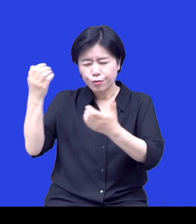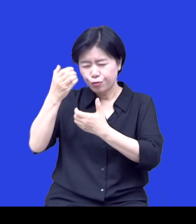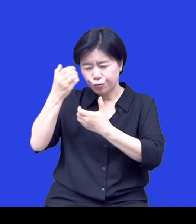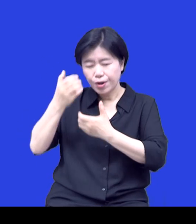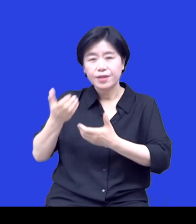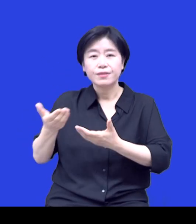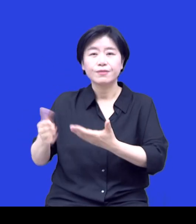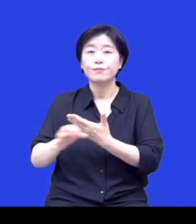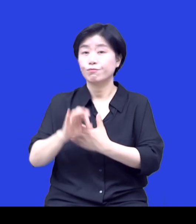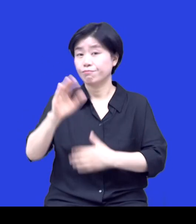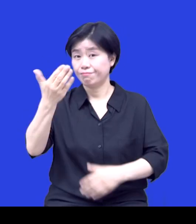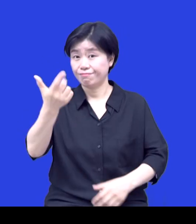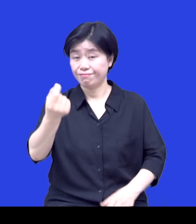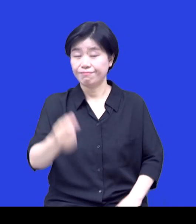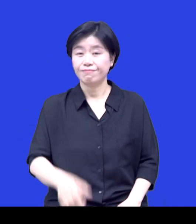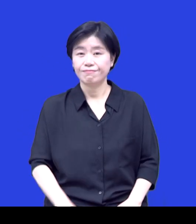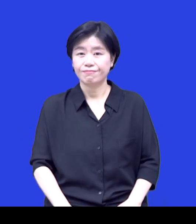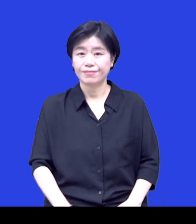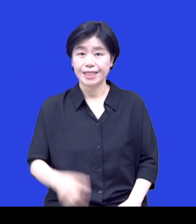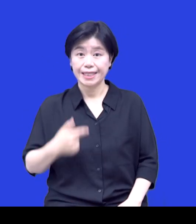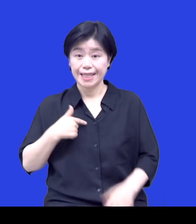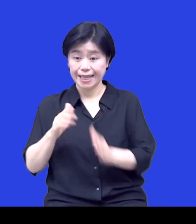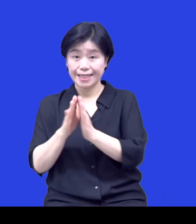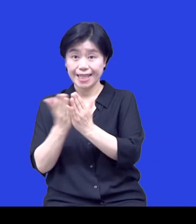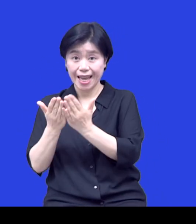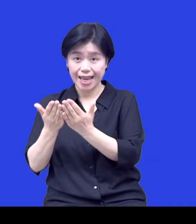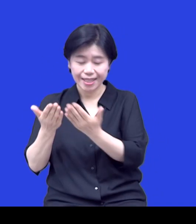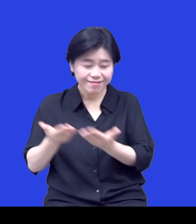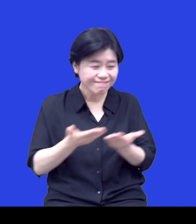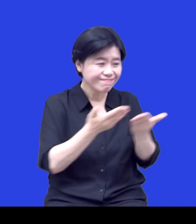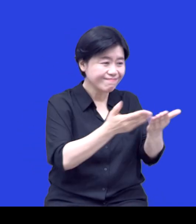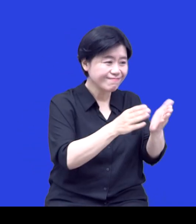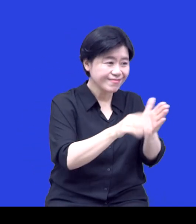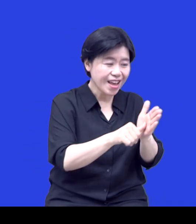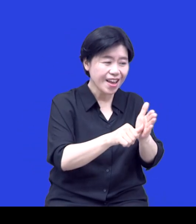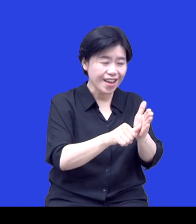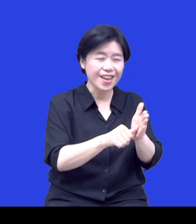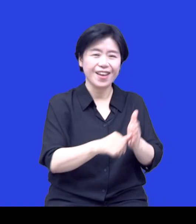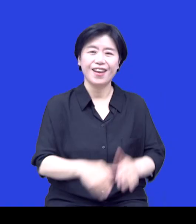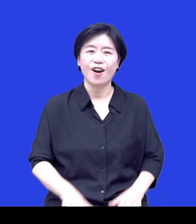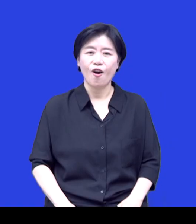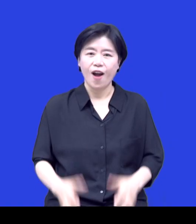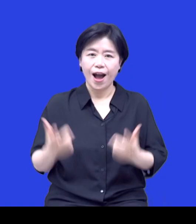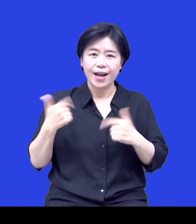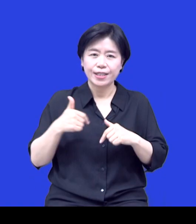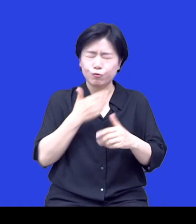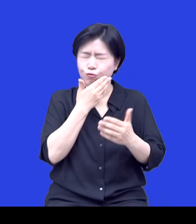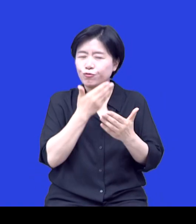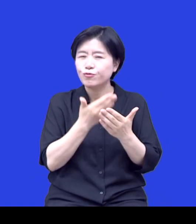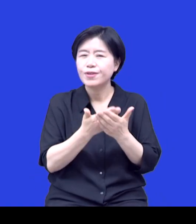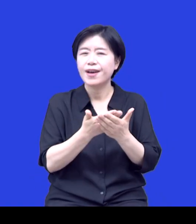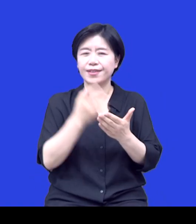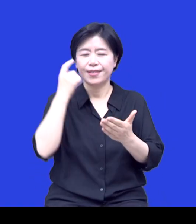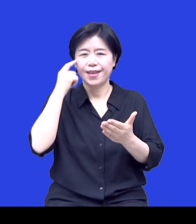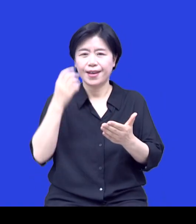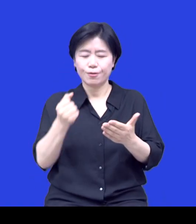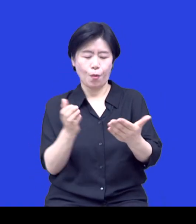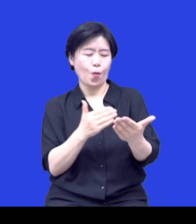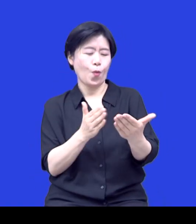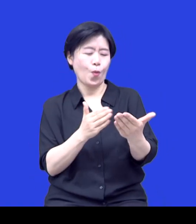읽고 사람들한테도 줄 때 경건하게 보라고 이거 좋은 책이라고. 그래서